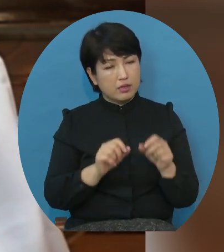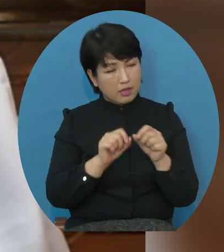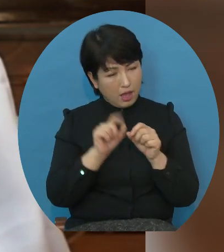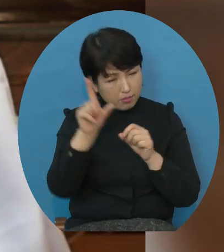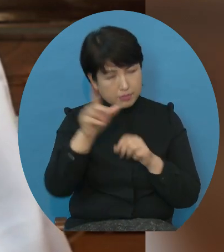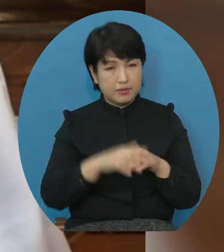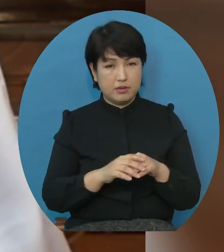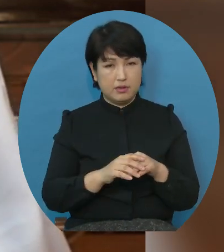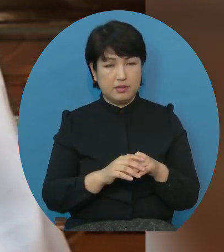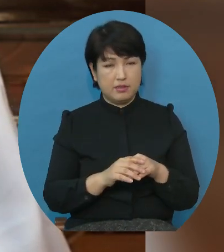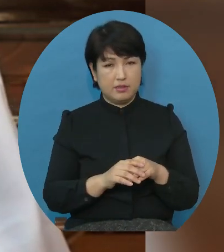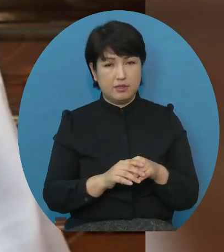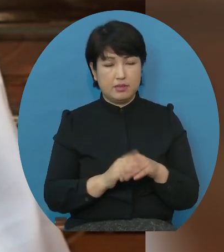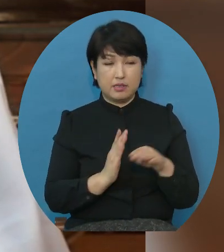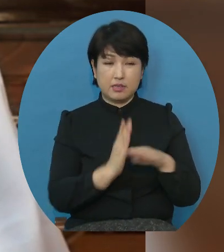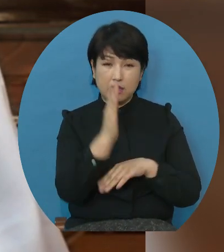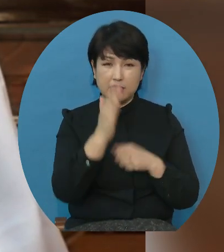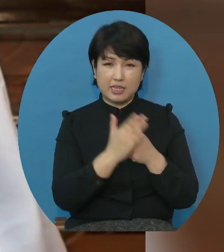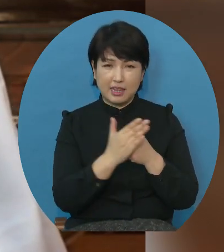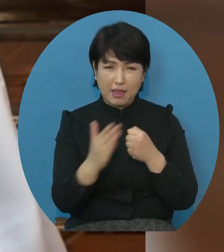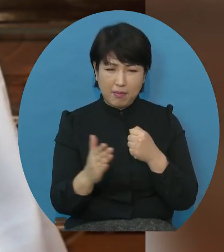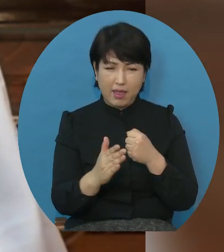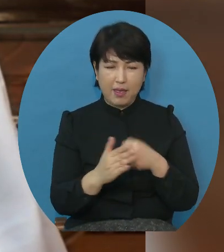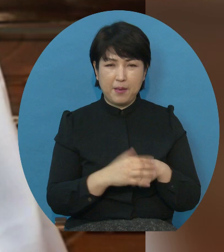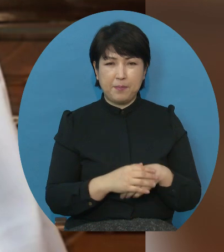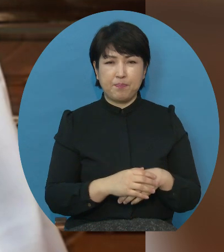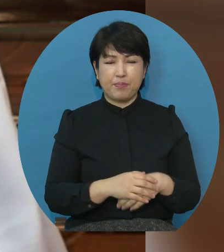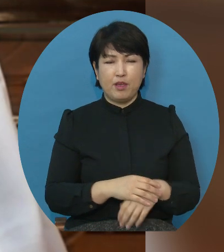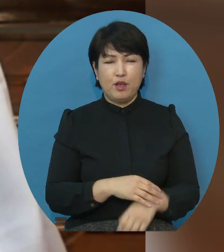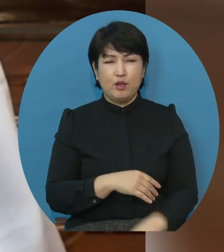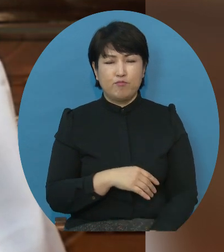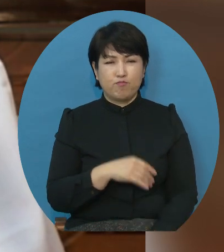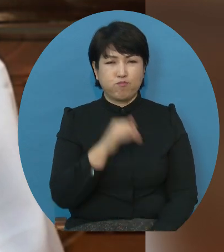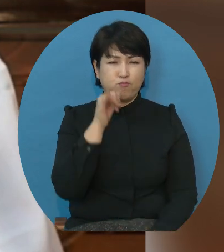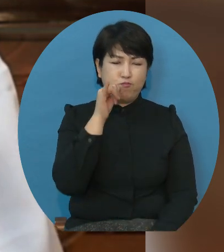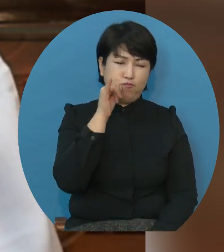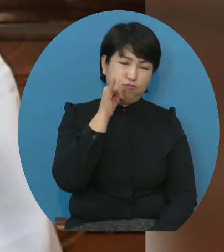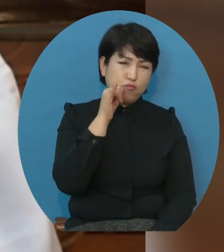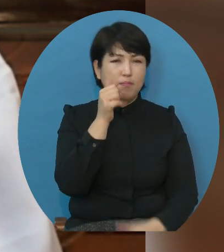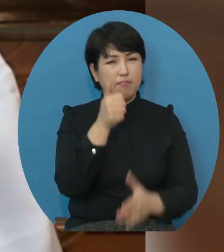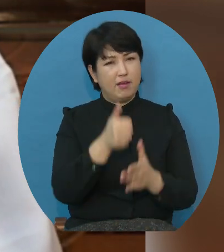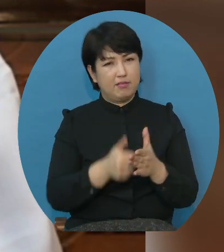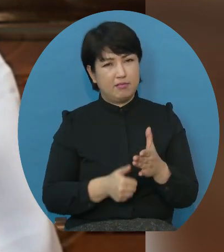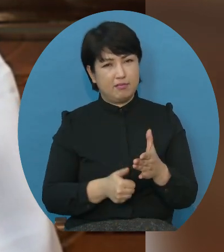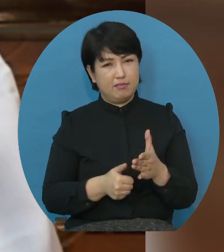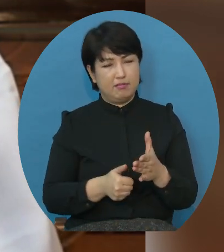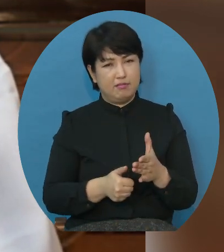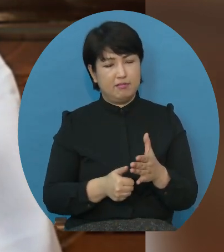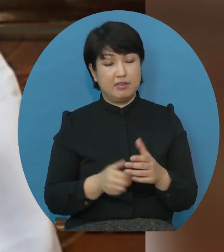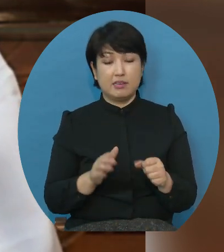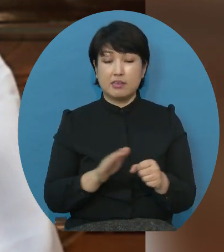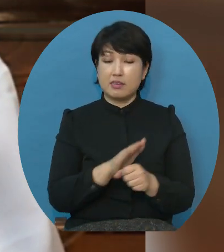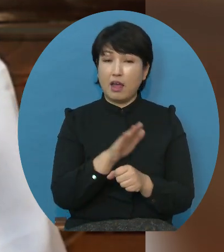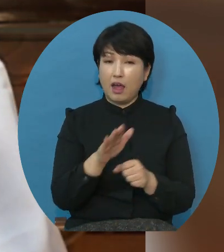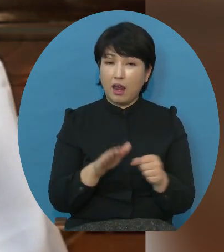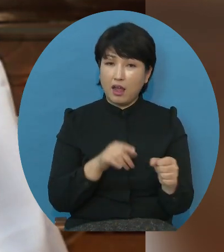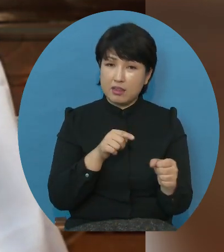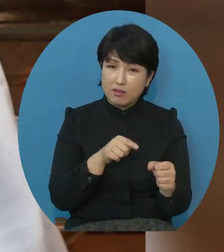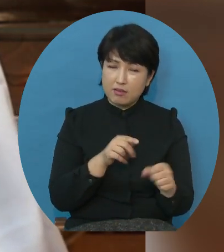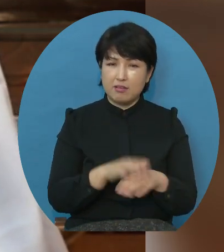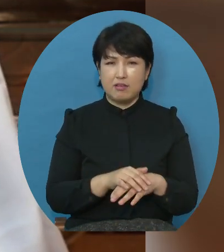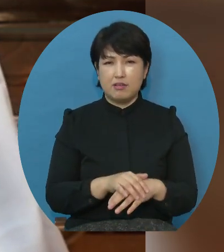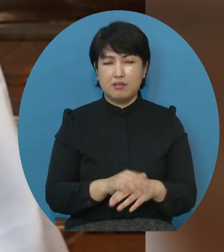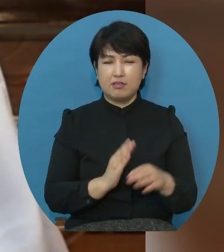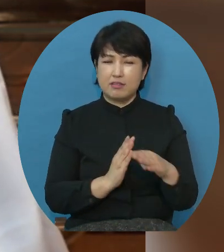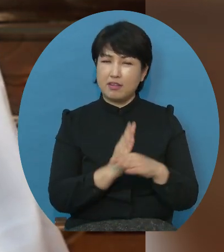쳤어 지금은 아 약처럼 중턱 성향이 되요 사람도 지나쳐서